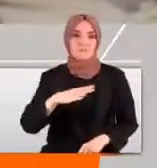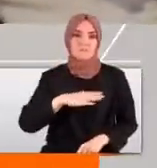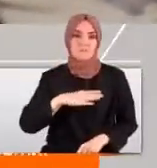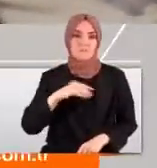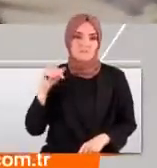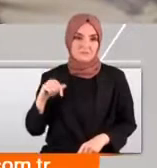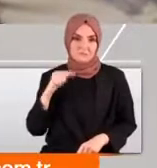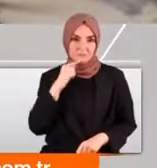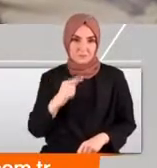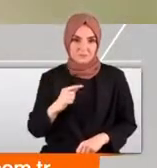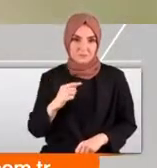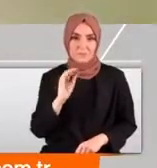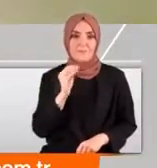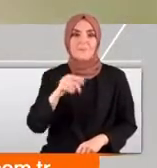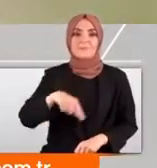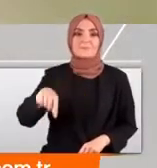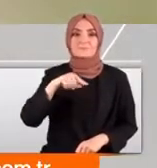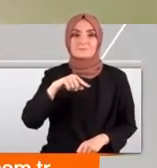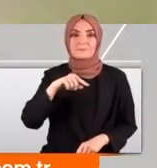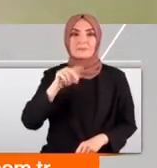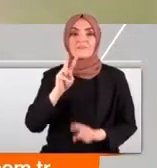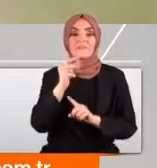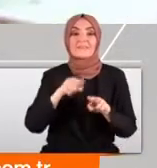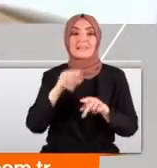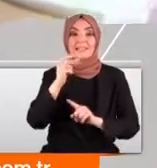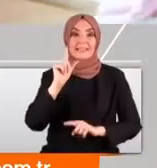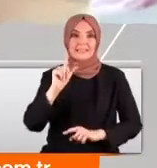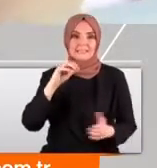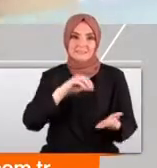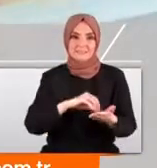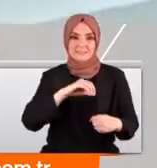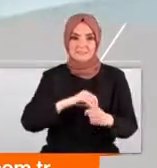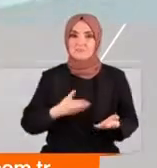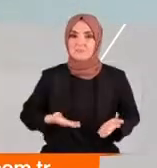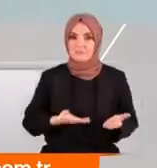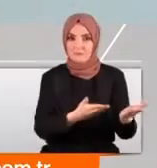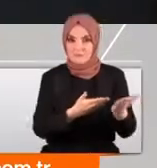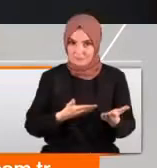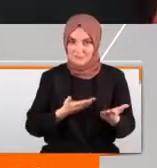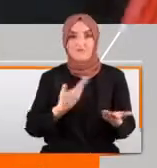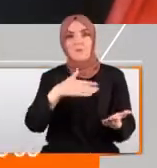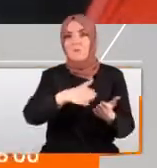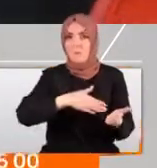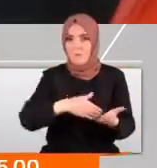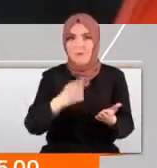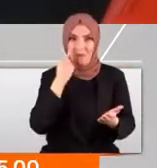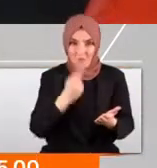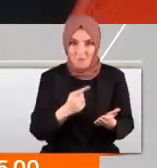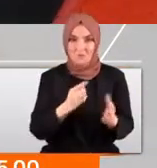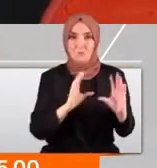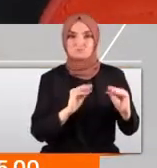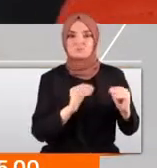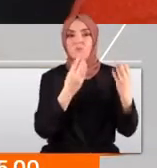Bebekler vinil bazlı olduğu için biz bunları fırınladığımızda da elle boyadığımızda da yumuşuyor. İnsan temasında bu bebekler